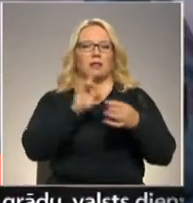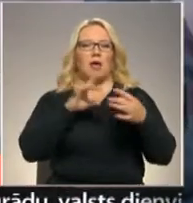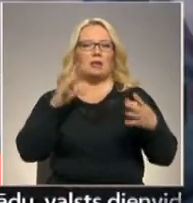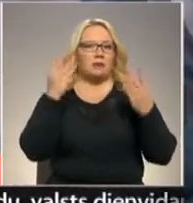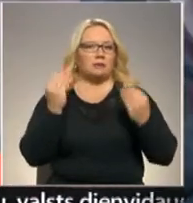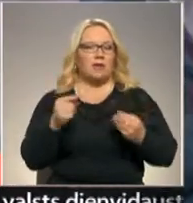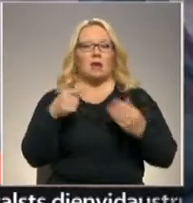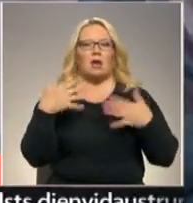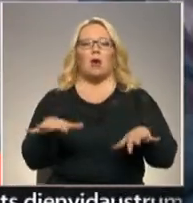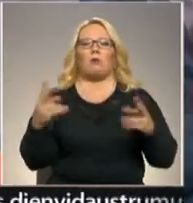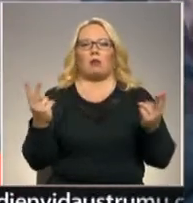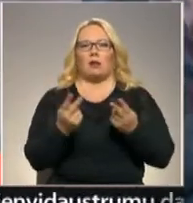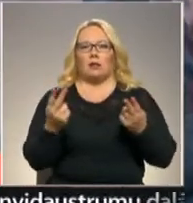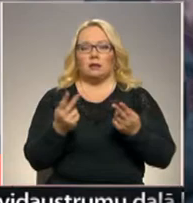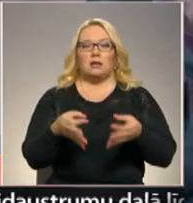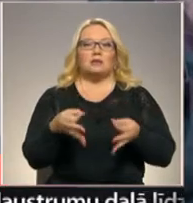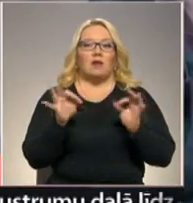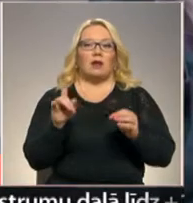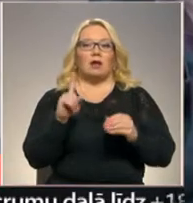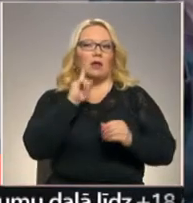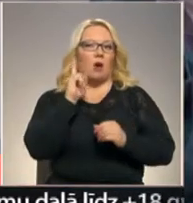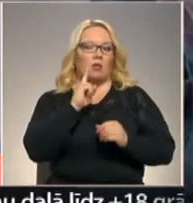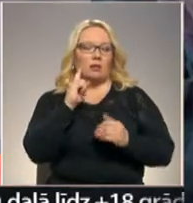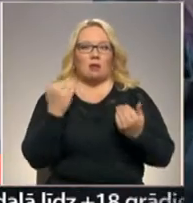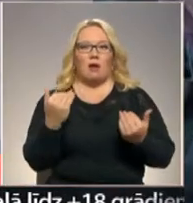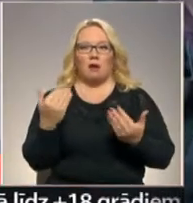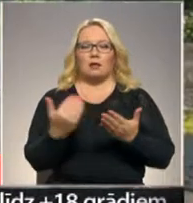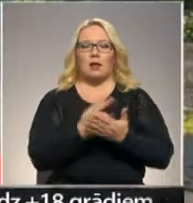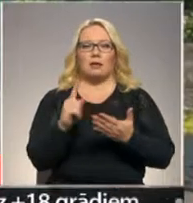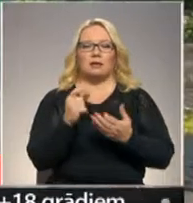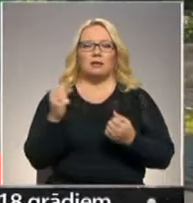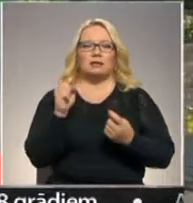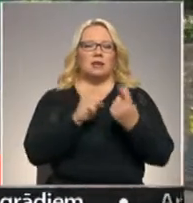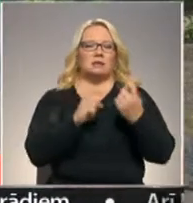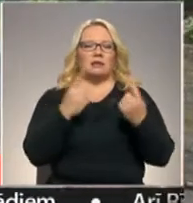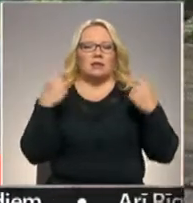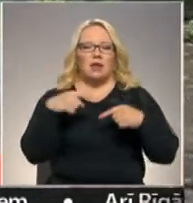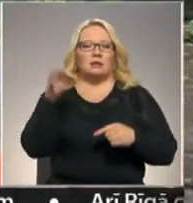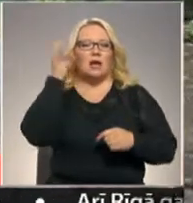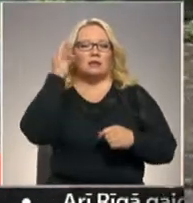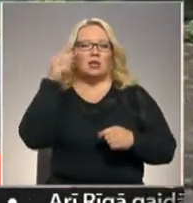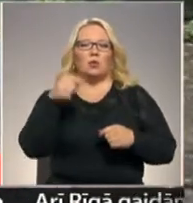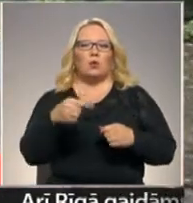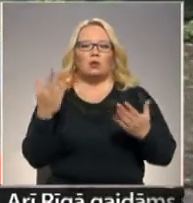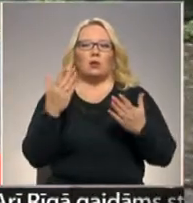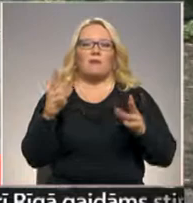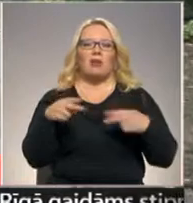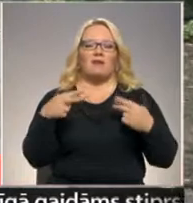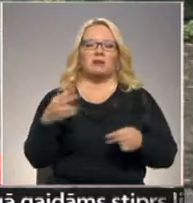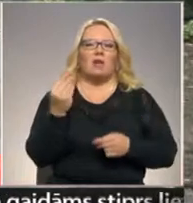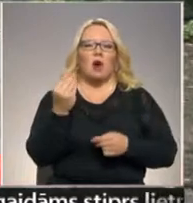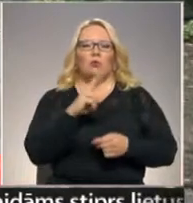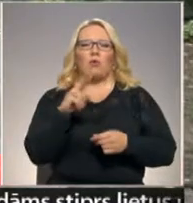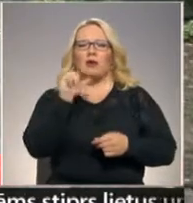dienu. Tā jau ir kā tradīcija. Svarīgi ir jaunatnei. Tagad, kad ir saspringts laiks, atcerēties tos, kuriem nevajadzēja ne naudu, ne